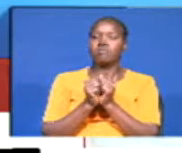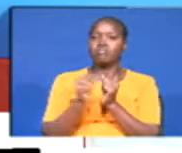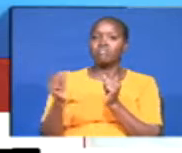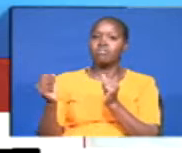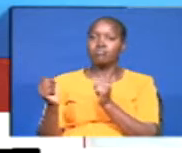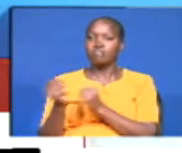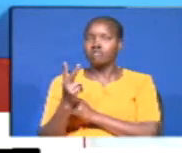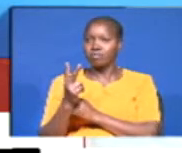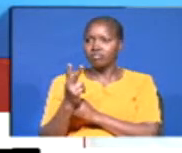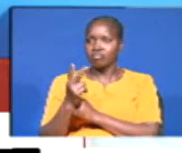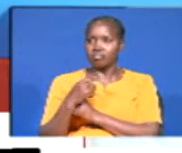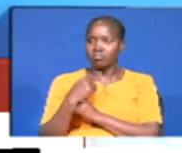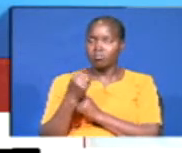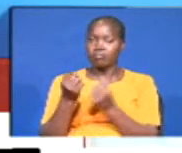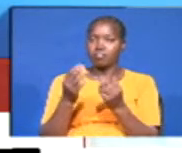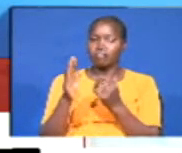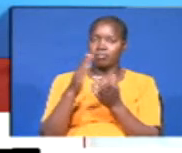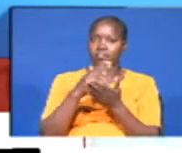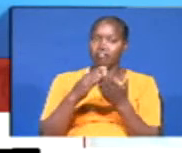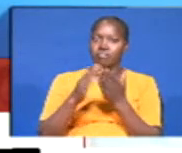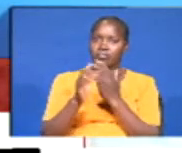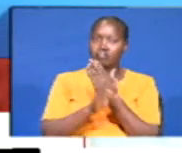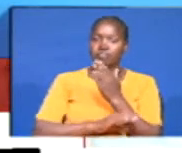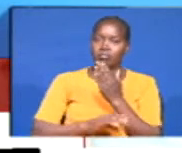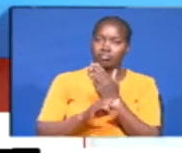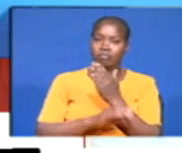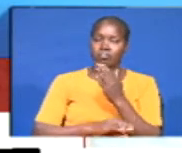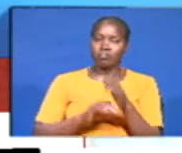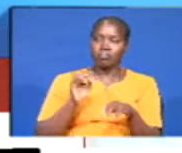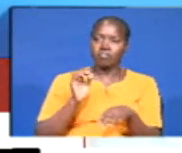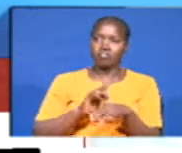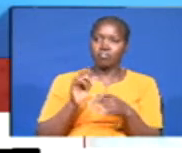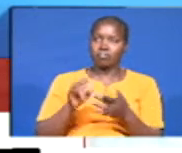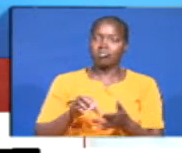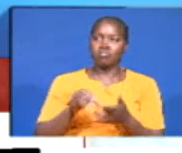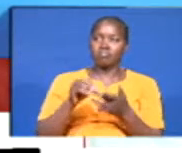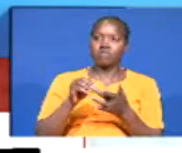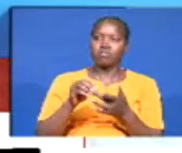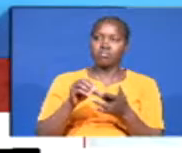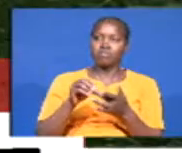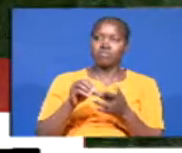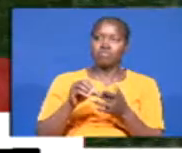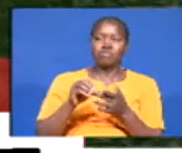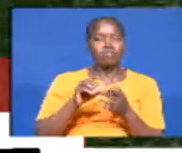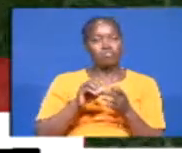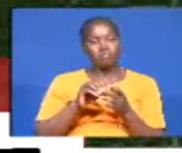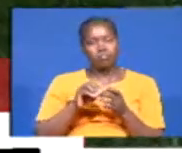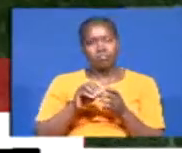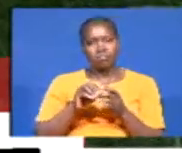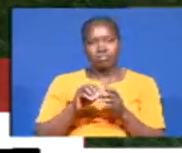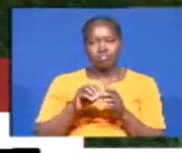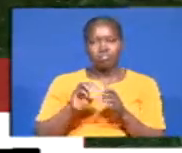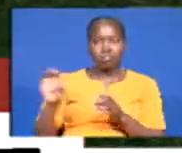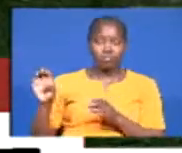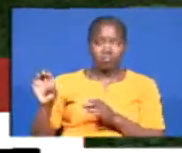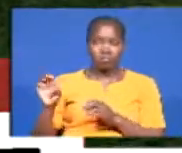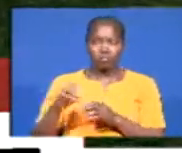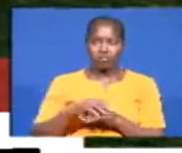hiyo imesema maeneo mengi ya nchi yataathirika, hususan eneo la Mashariki.